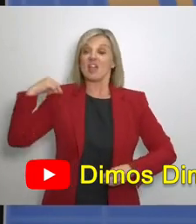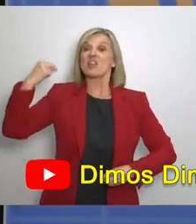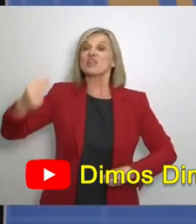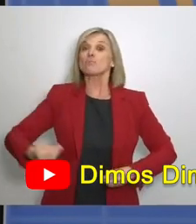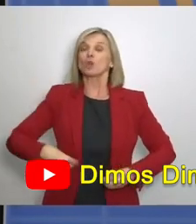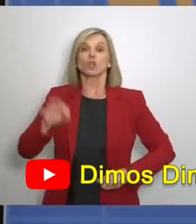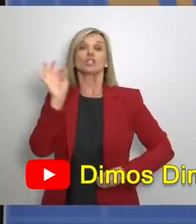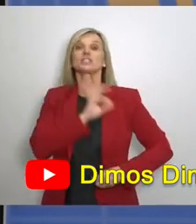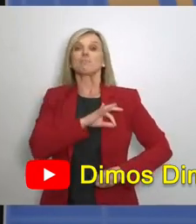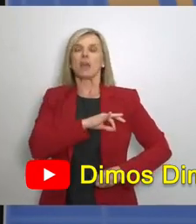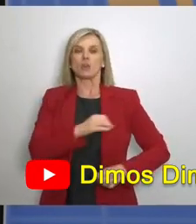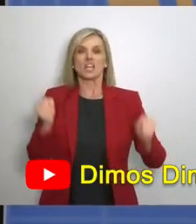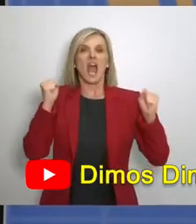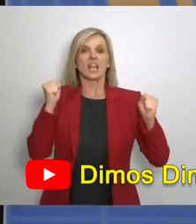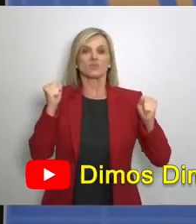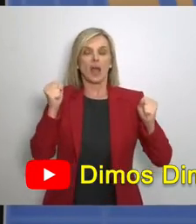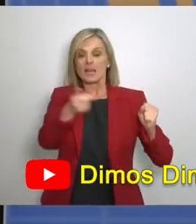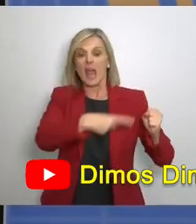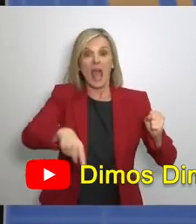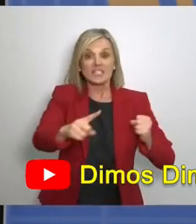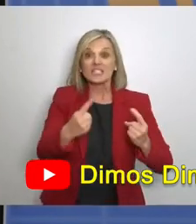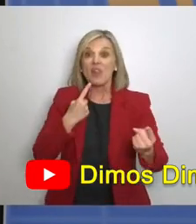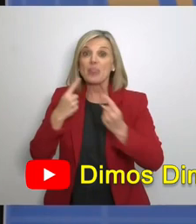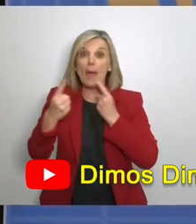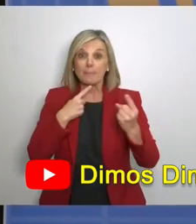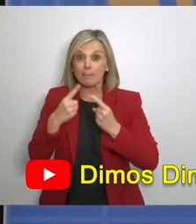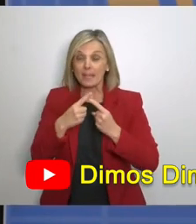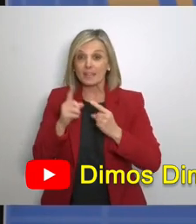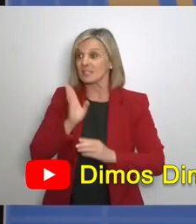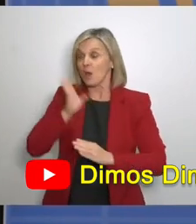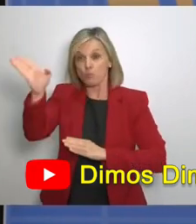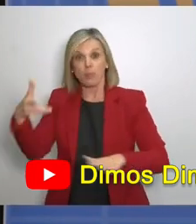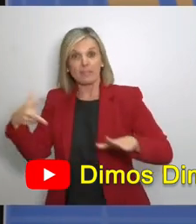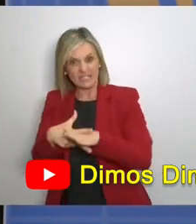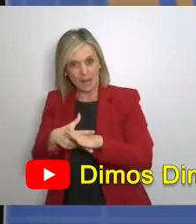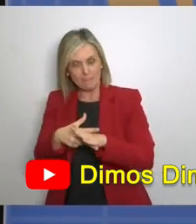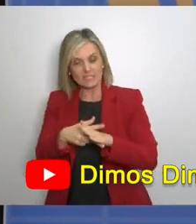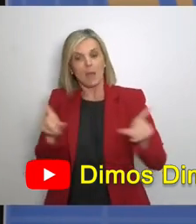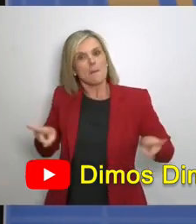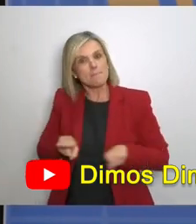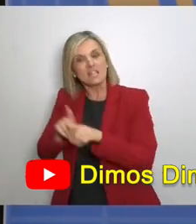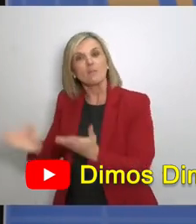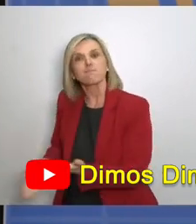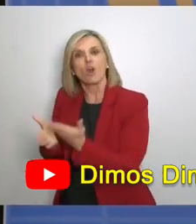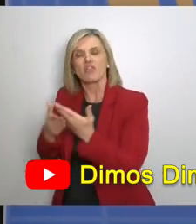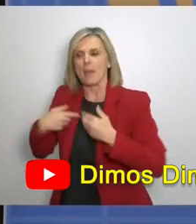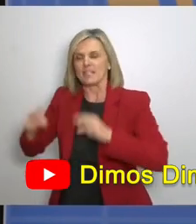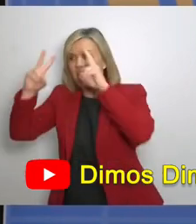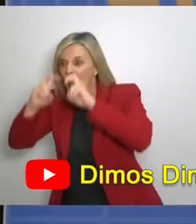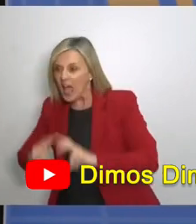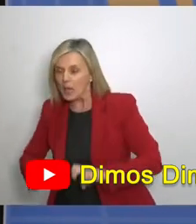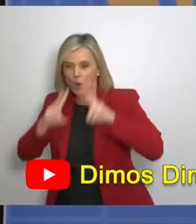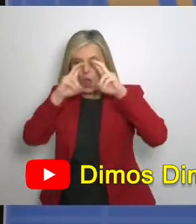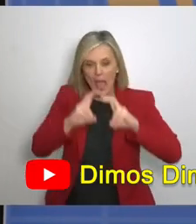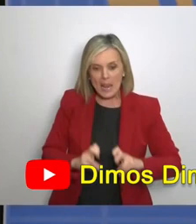να εξασφαλίσει την οποιαδήποτε διαπραγμάτευση με τις τράπεζες και τα fans γίνεται ένας τεράστιος έλεγχος από την επόμενη μέρα να δούμε ποια